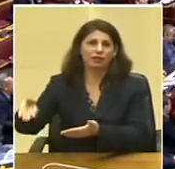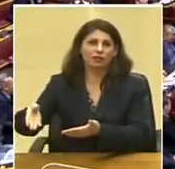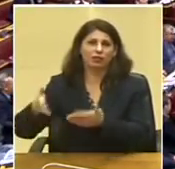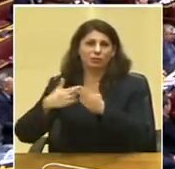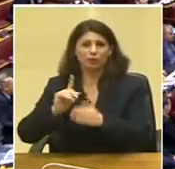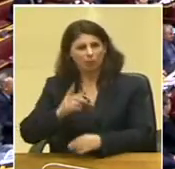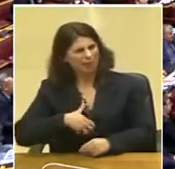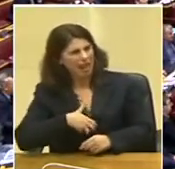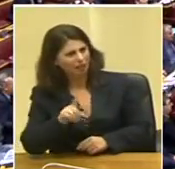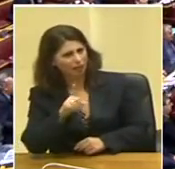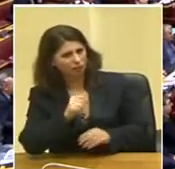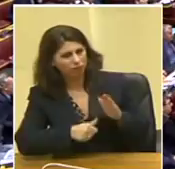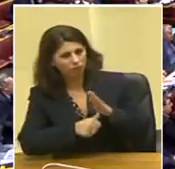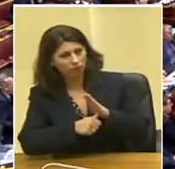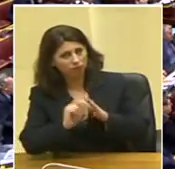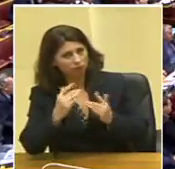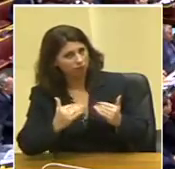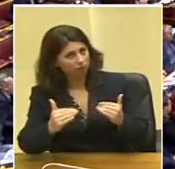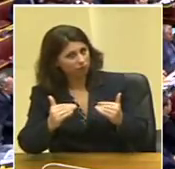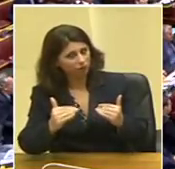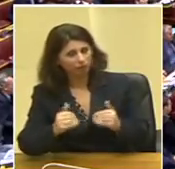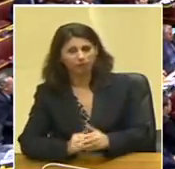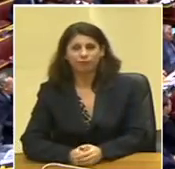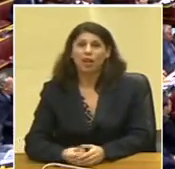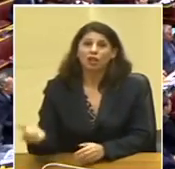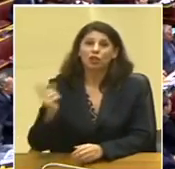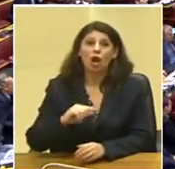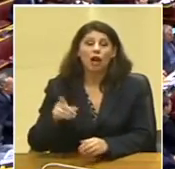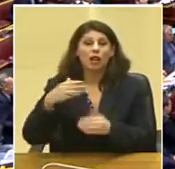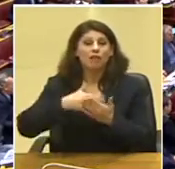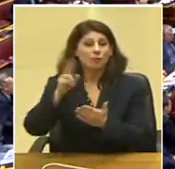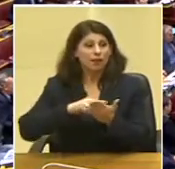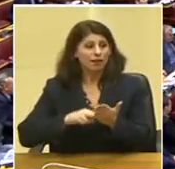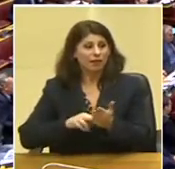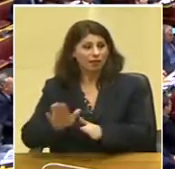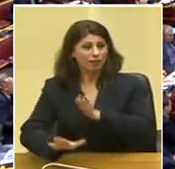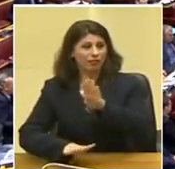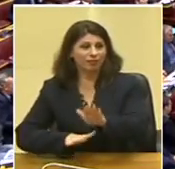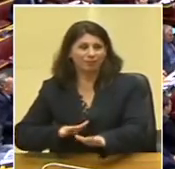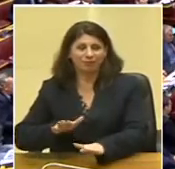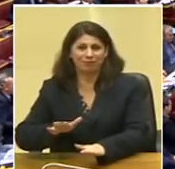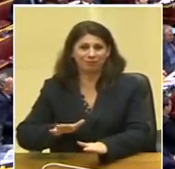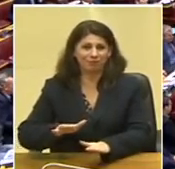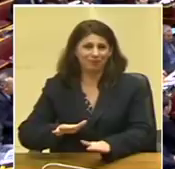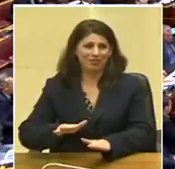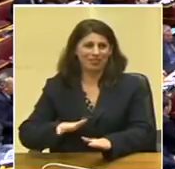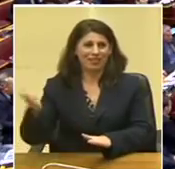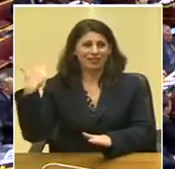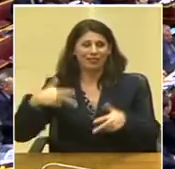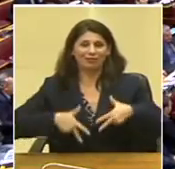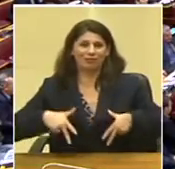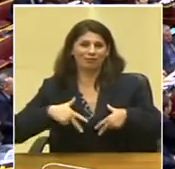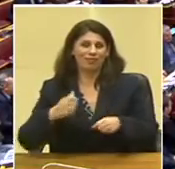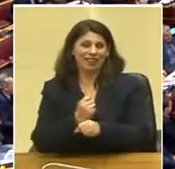σας θυμίσω και παλιότερα. Το έγκριτο βήμα. Ο τότε Υπουργός Εργασίας